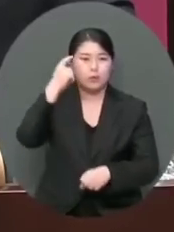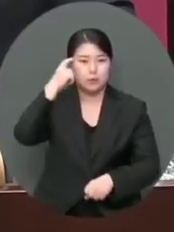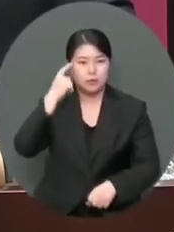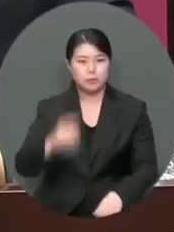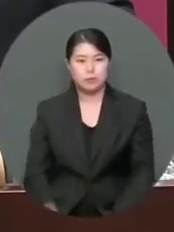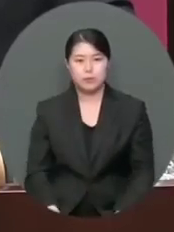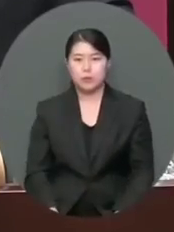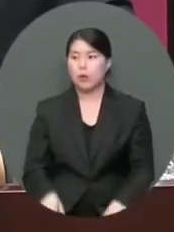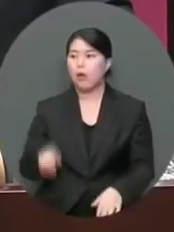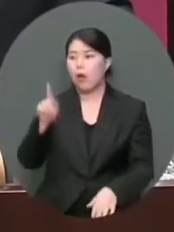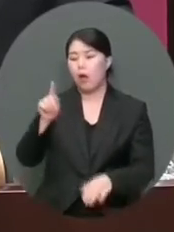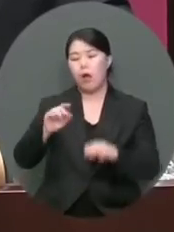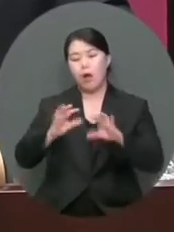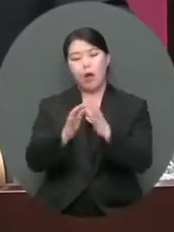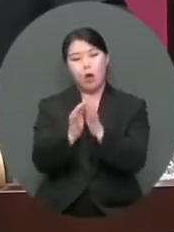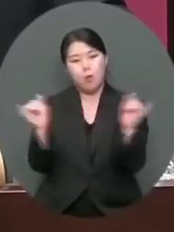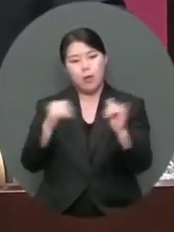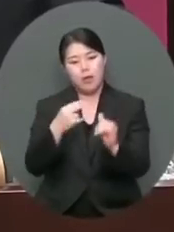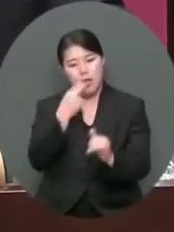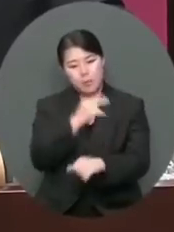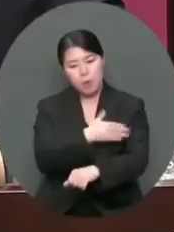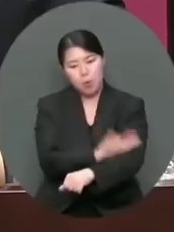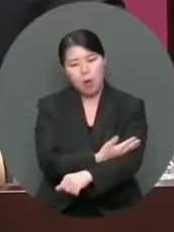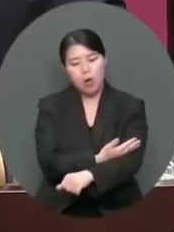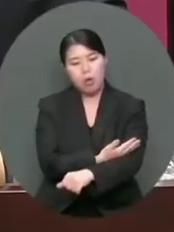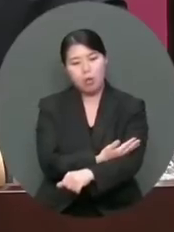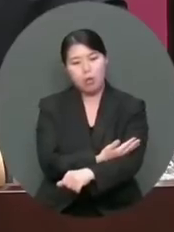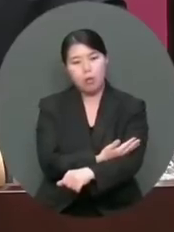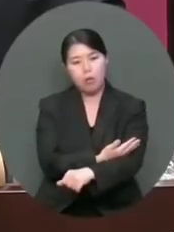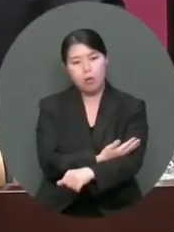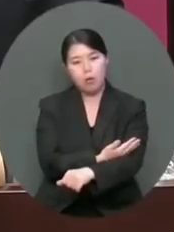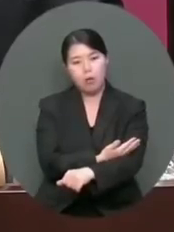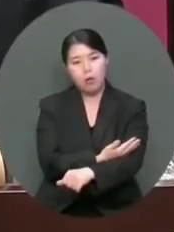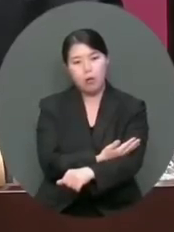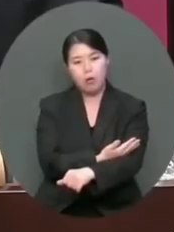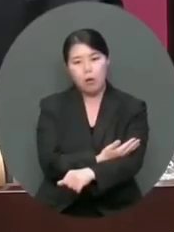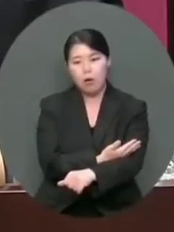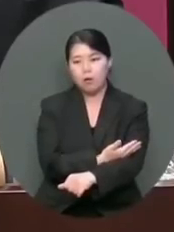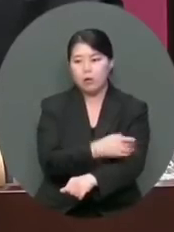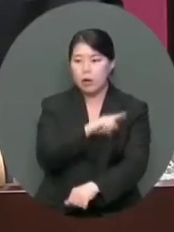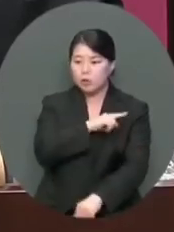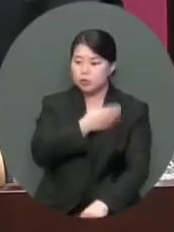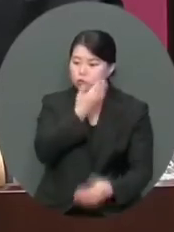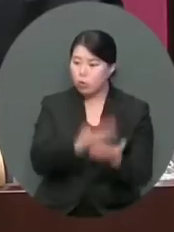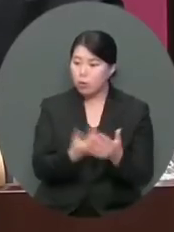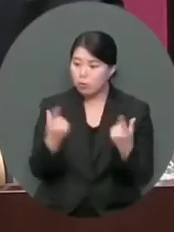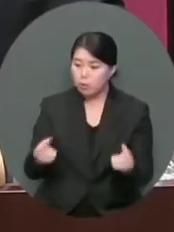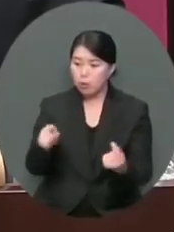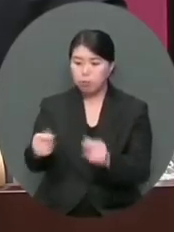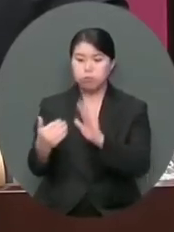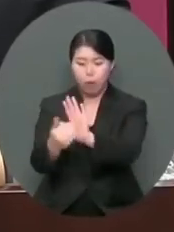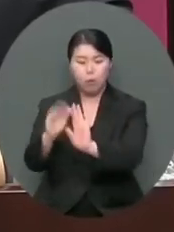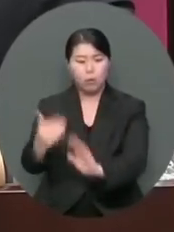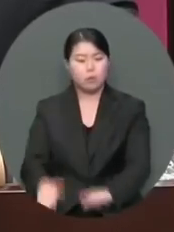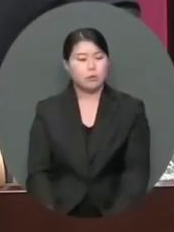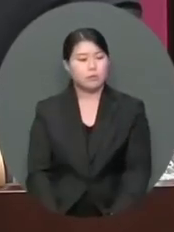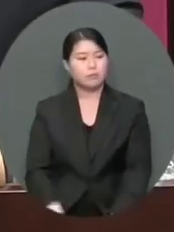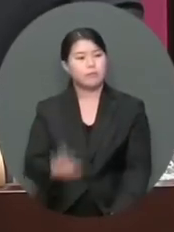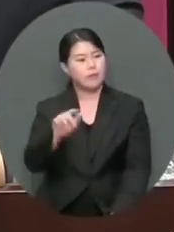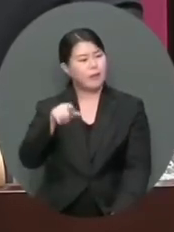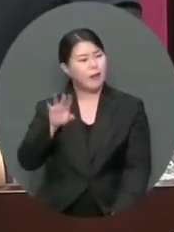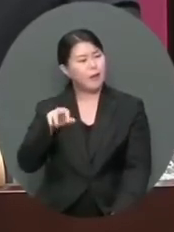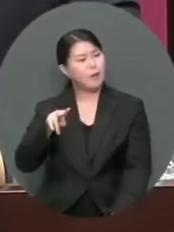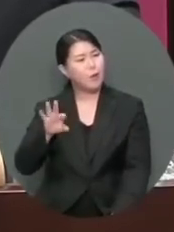총리님, 국민의 생명권보다 더 중요한 게 뭐가 있습니까? 무조건 막으십시오. 의원님, 그거는 강경화